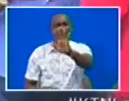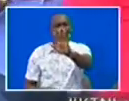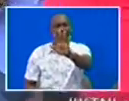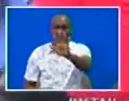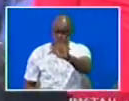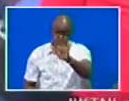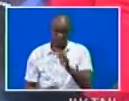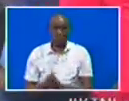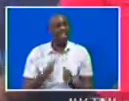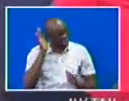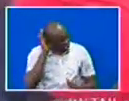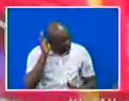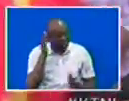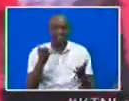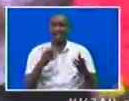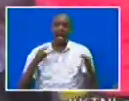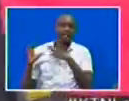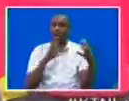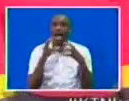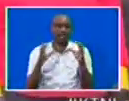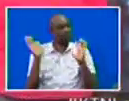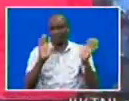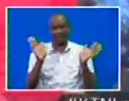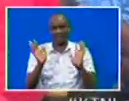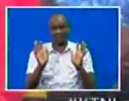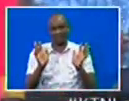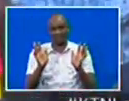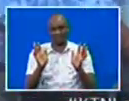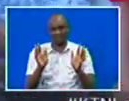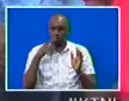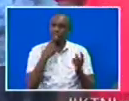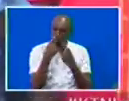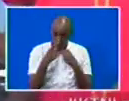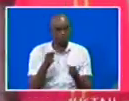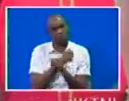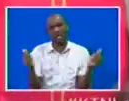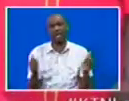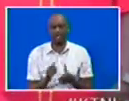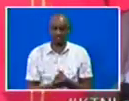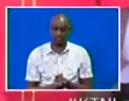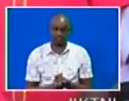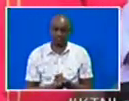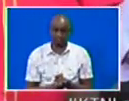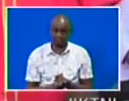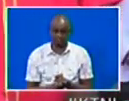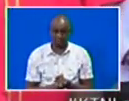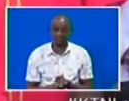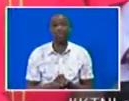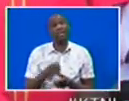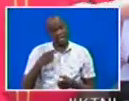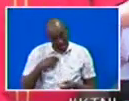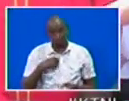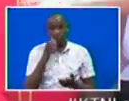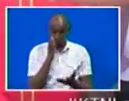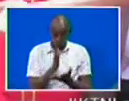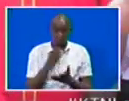shortage. Sikilizeni mimi bana, sio tubishane. Tunaambiana vile ilivyo. Na bei tumeweka, lakini